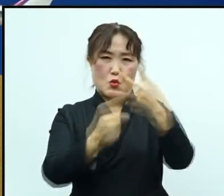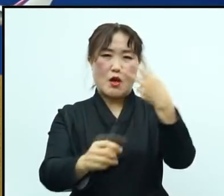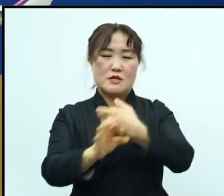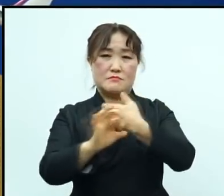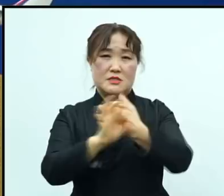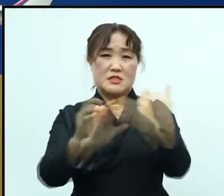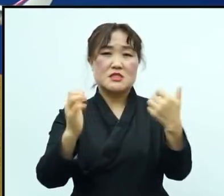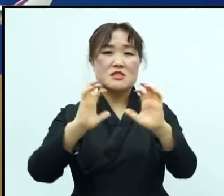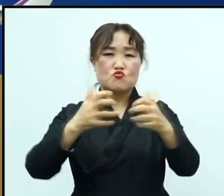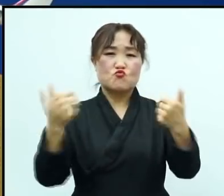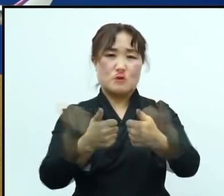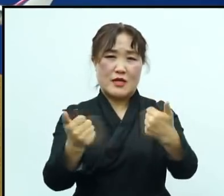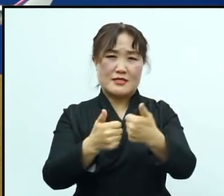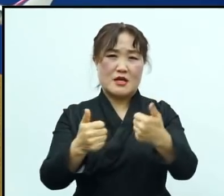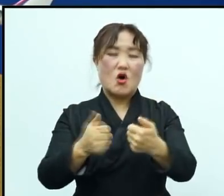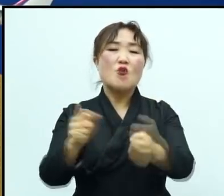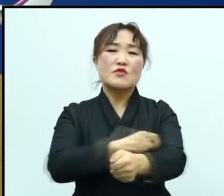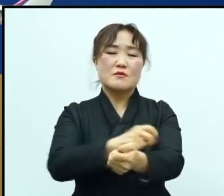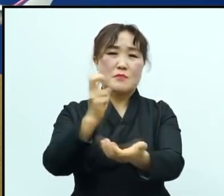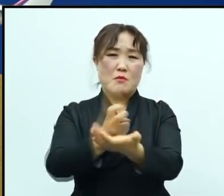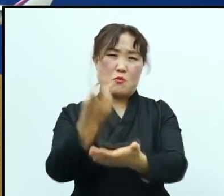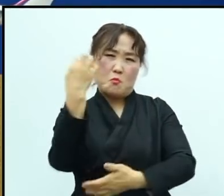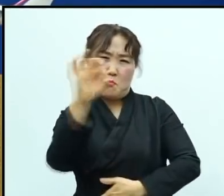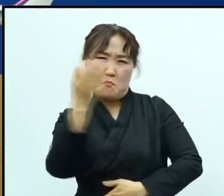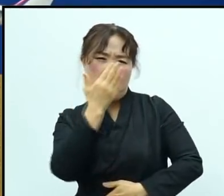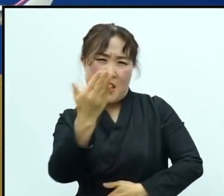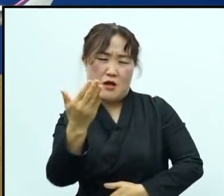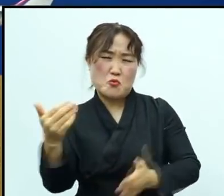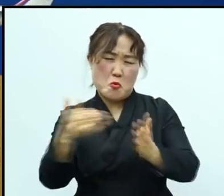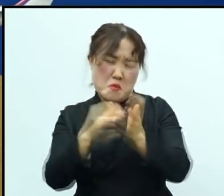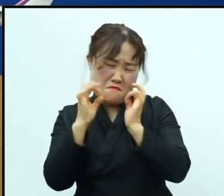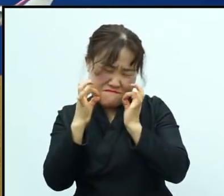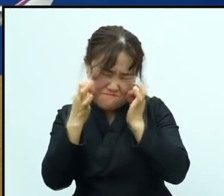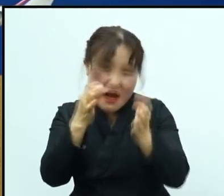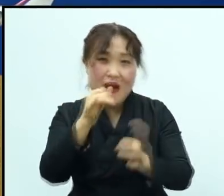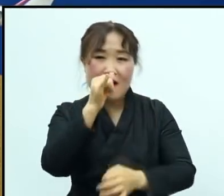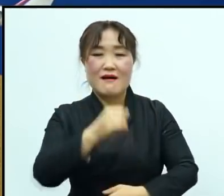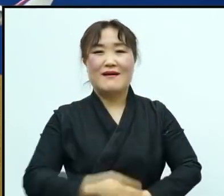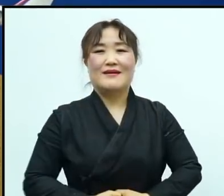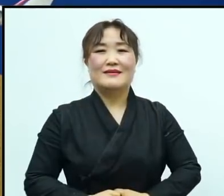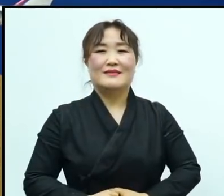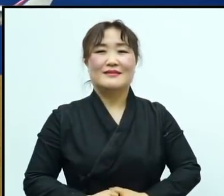임시국회에서 특별법이 통과되도록 죽을 힘을 다하겠습니다.